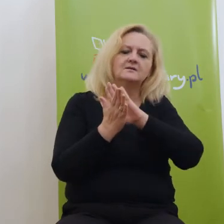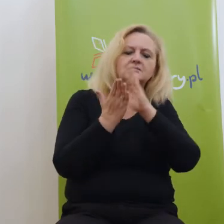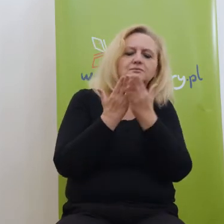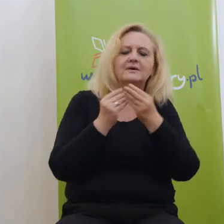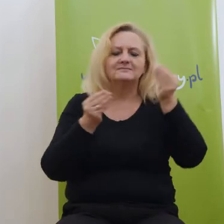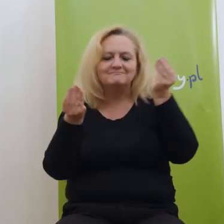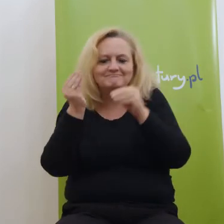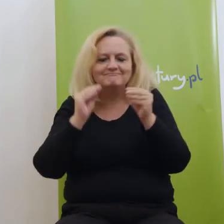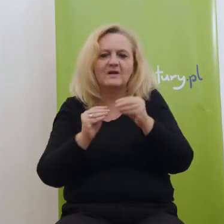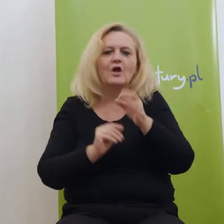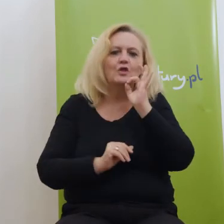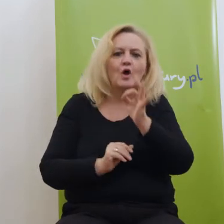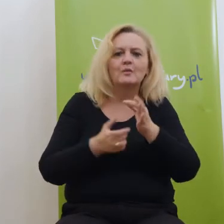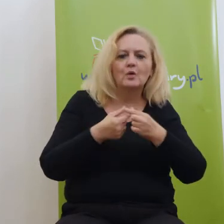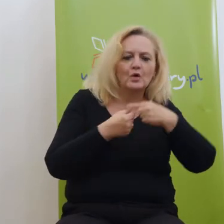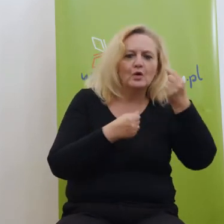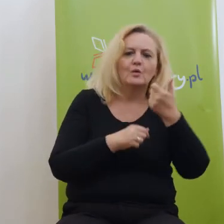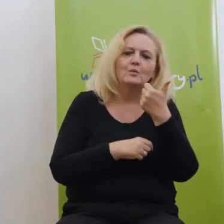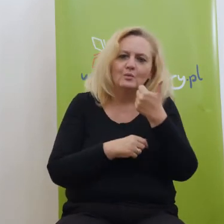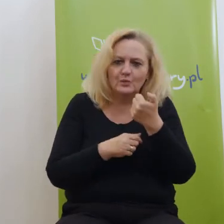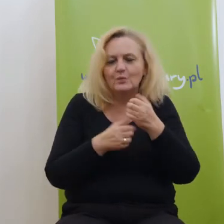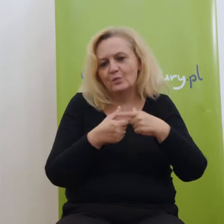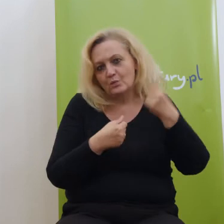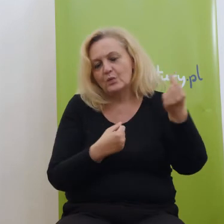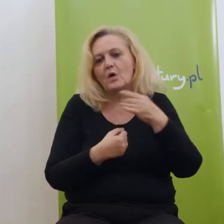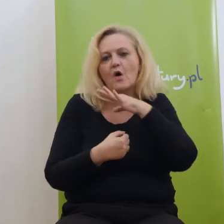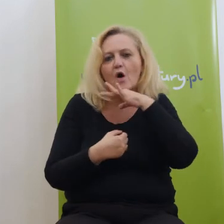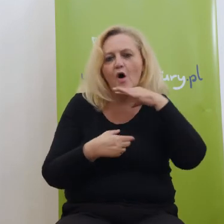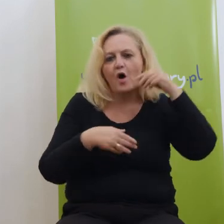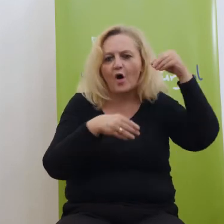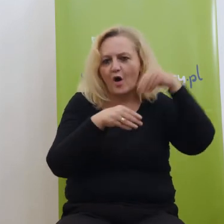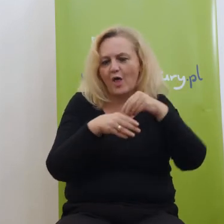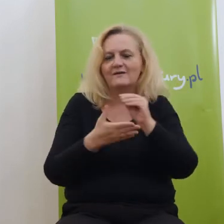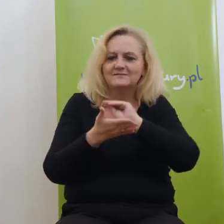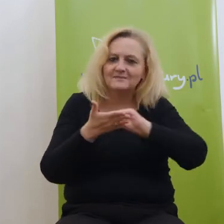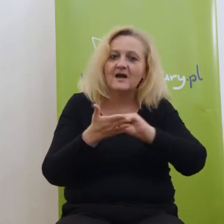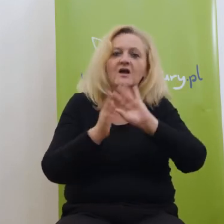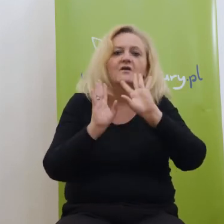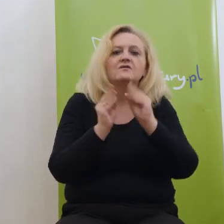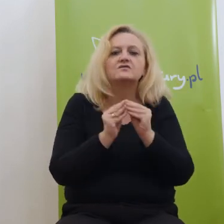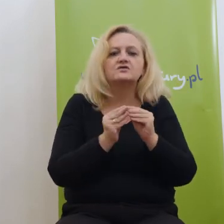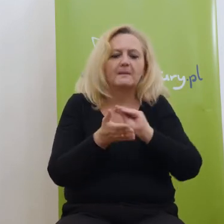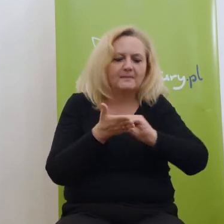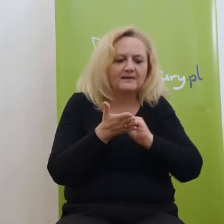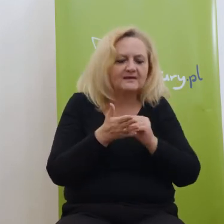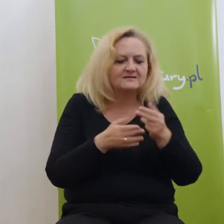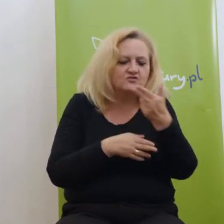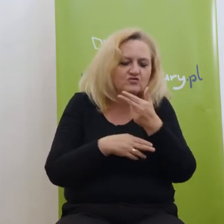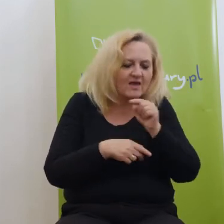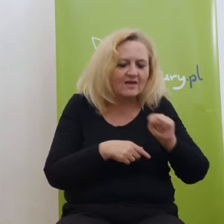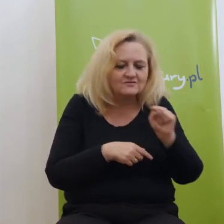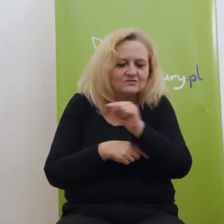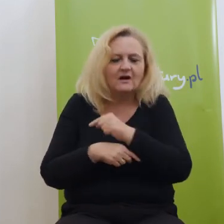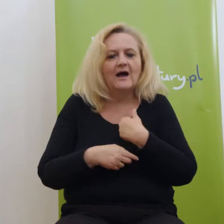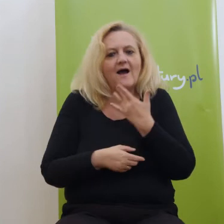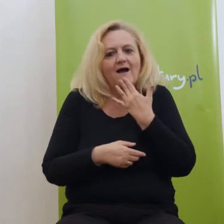zależało mi na tym, żeby mieć dobre pióro z jakimś kolorowym atramentem, więc te wszystkie rzeczy, które są wokół pisania, to mnie